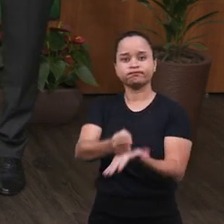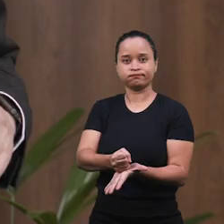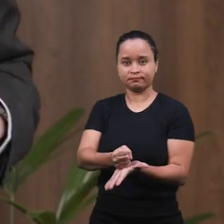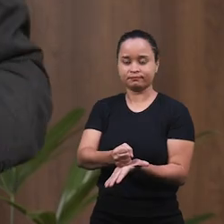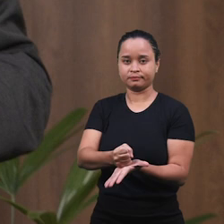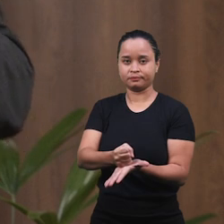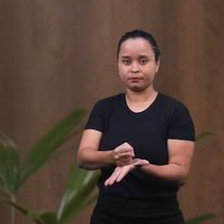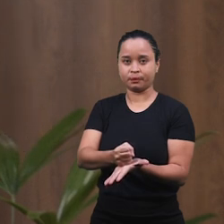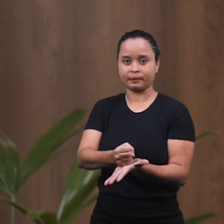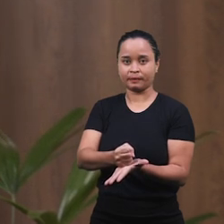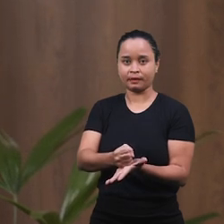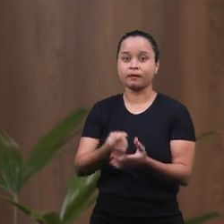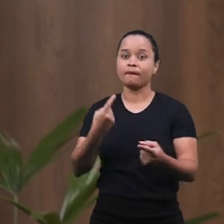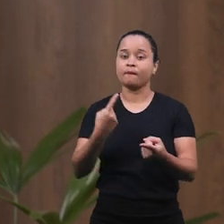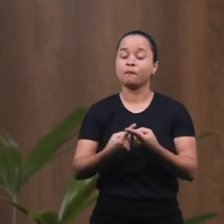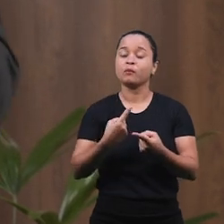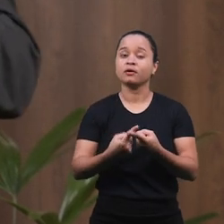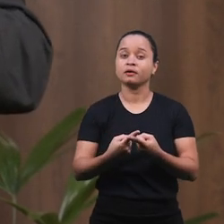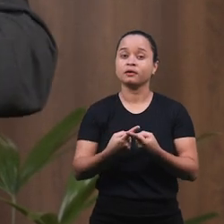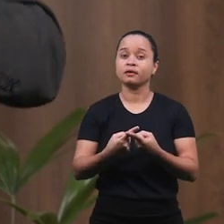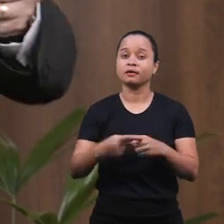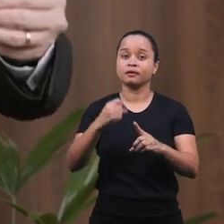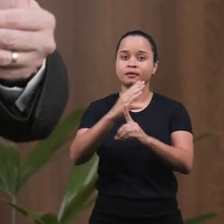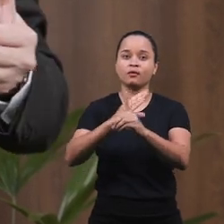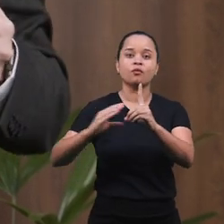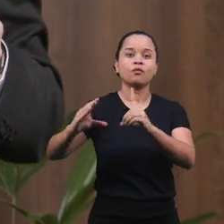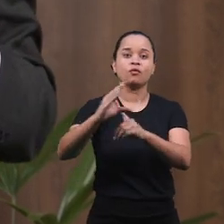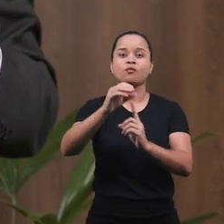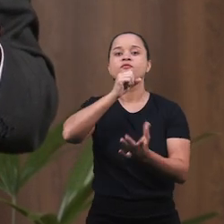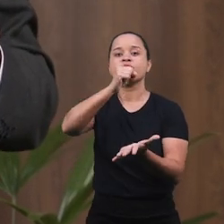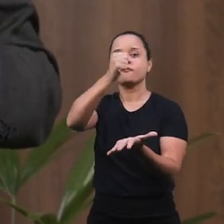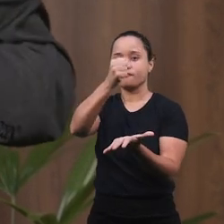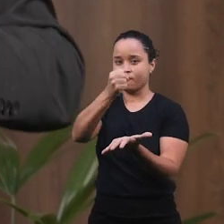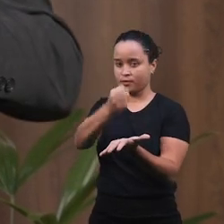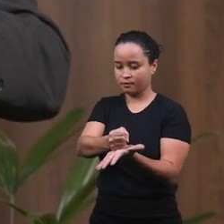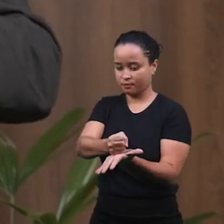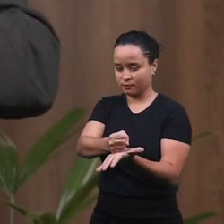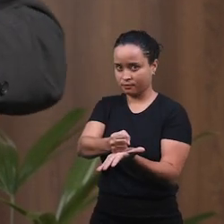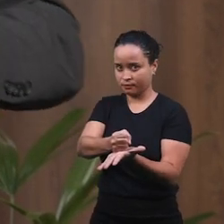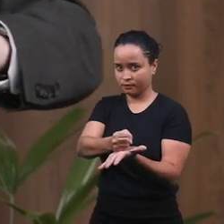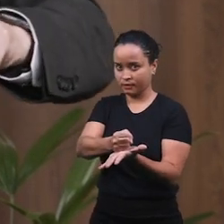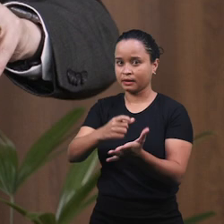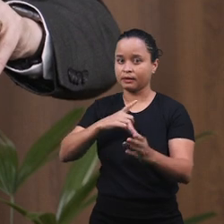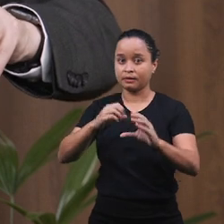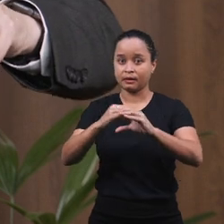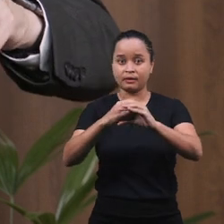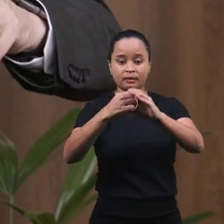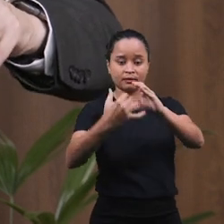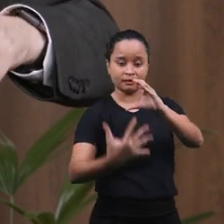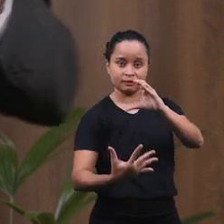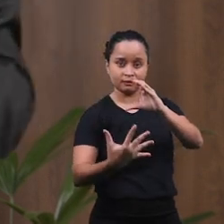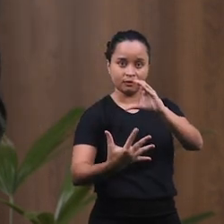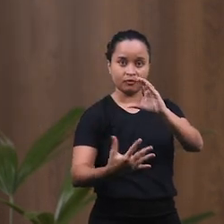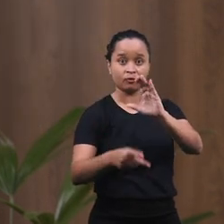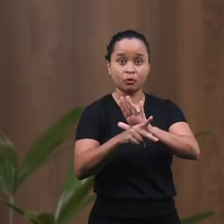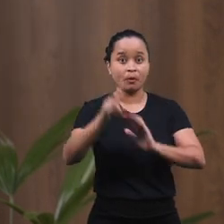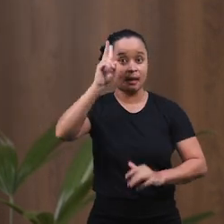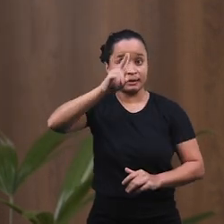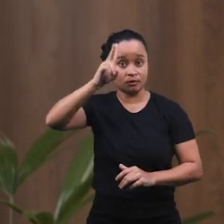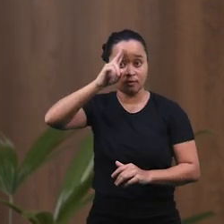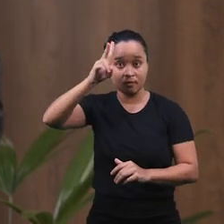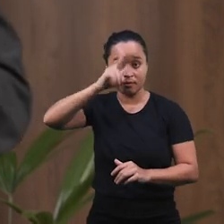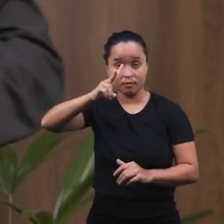Testament. Une fois que le culte de l'Ancien Testament apporte dans ses aspects